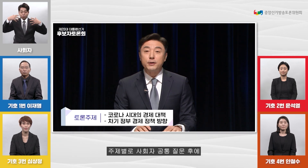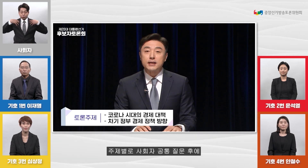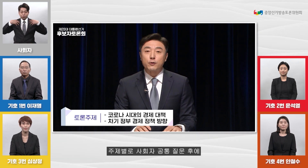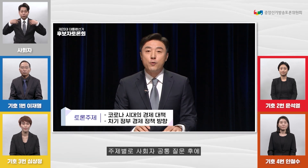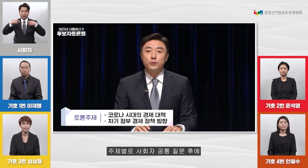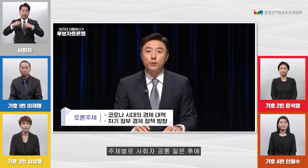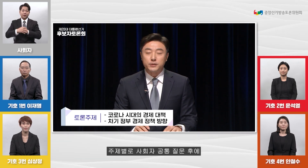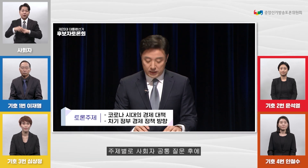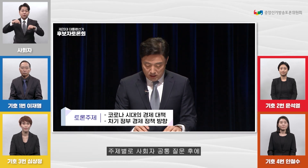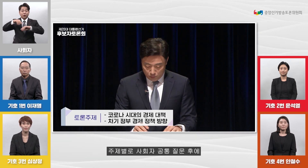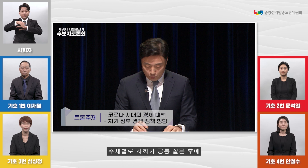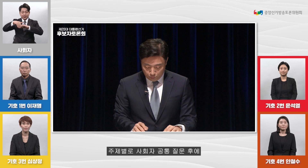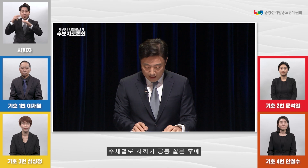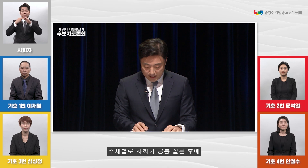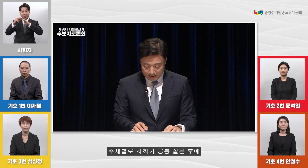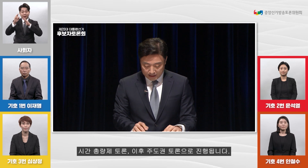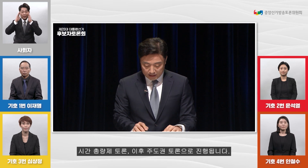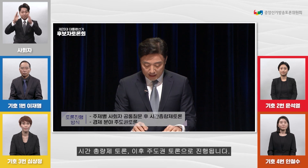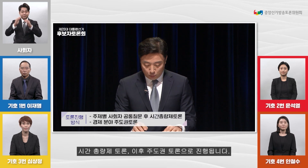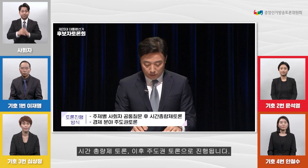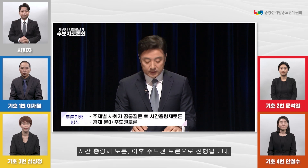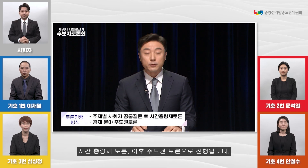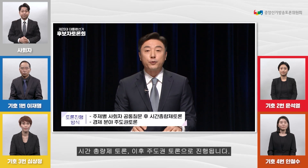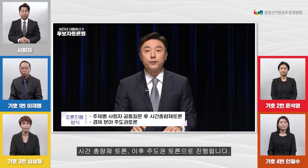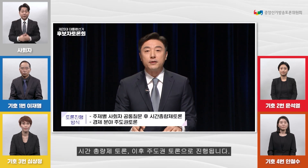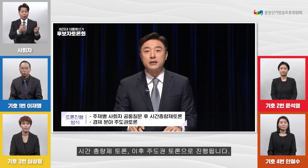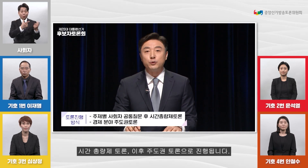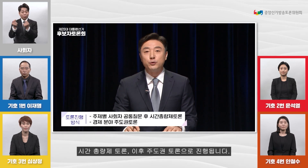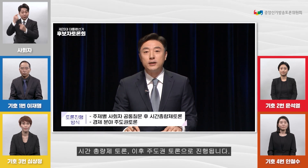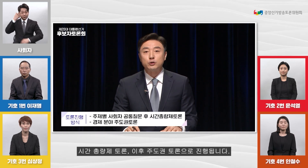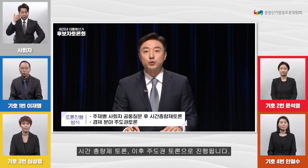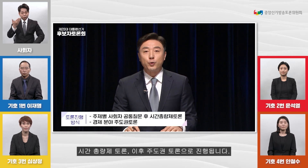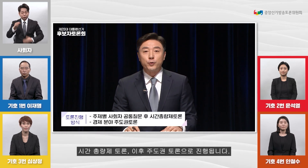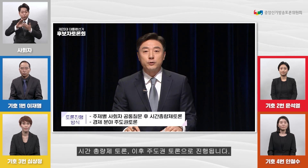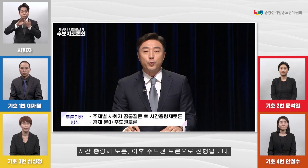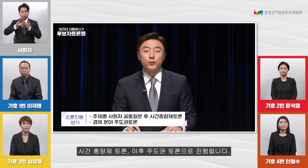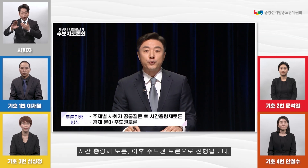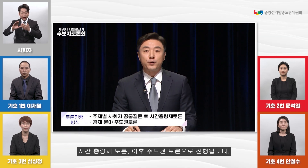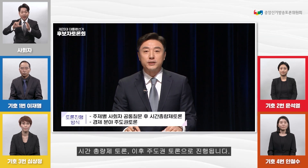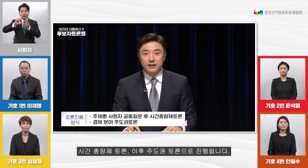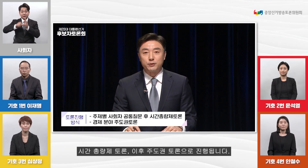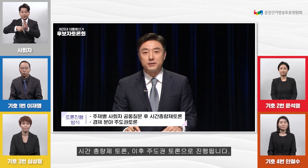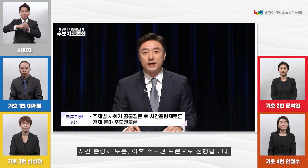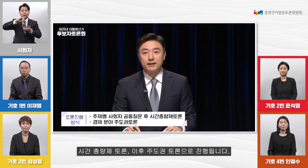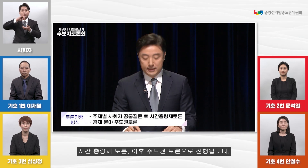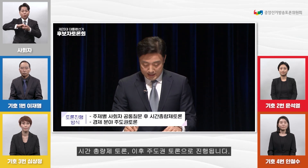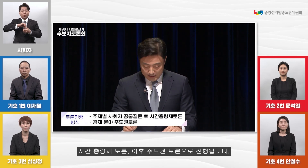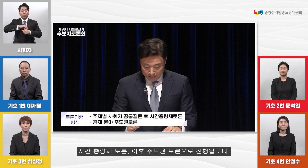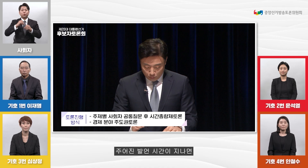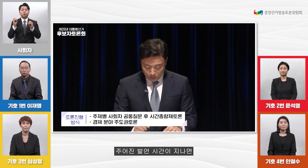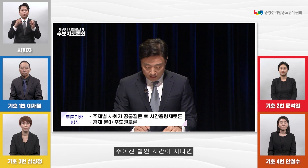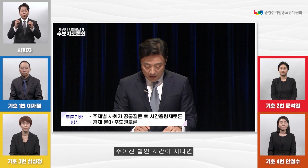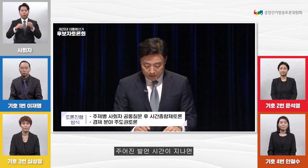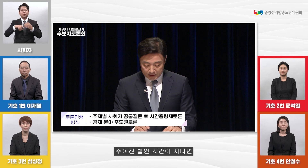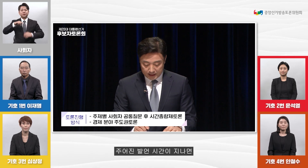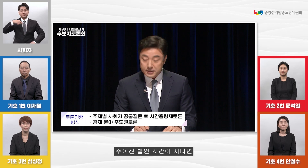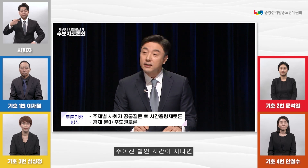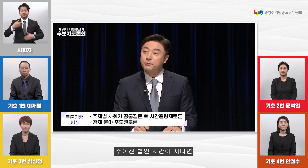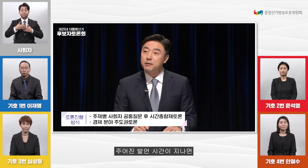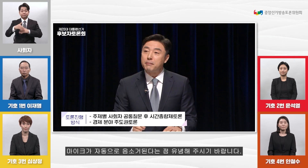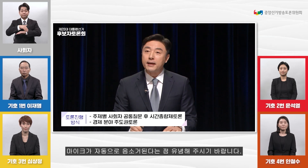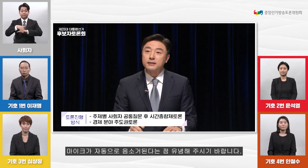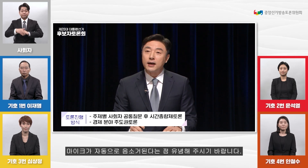주제별로 사회자 공통 질문 후에 시간 총량제 토론, 이후 주도권 토론으로 진행됩니다. 주어진 발언